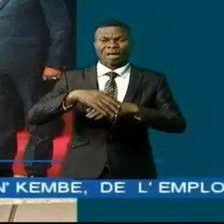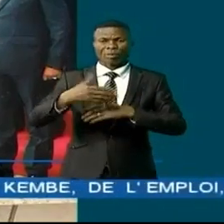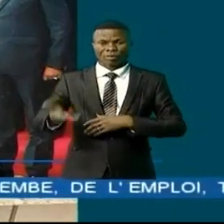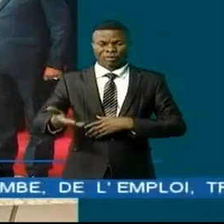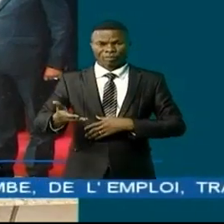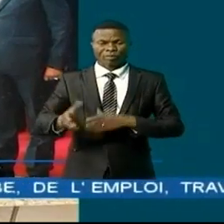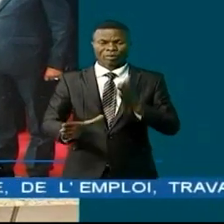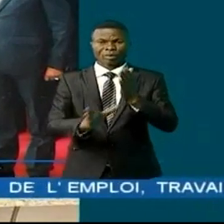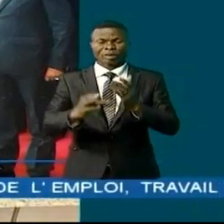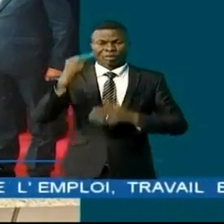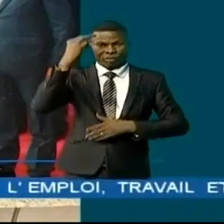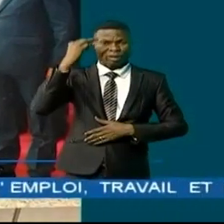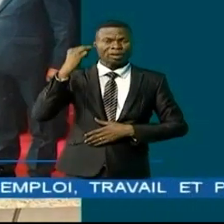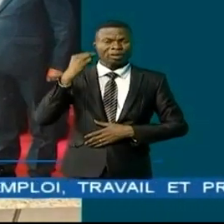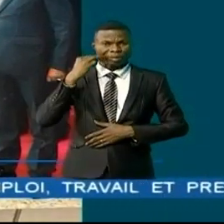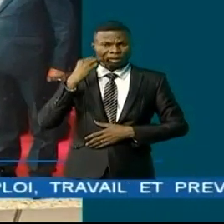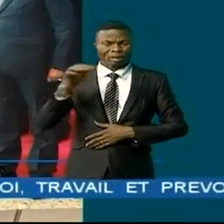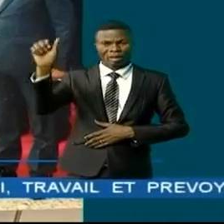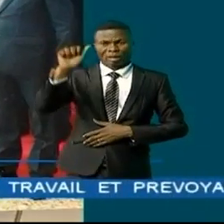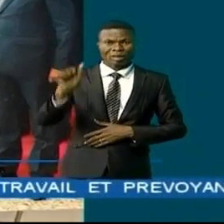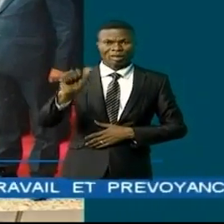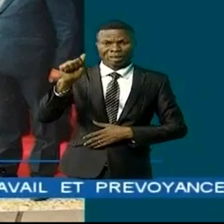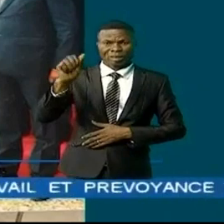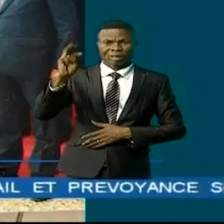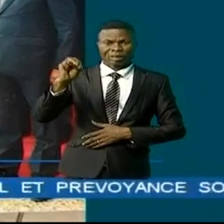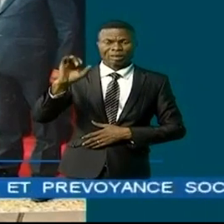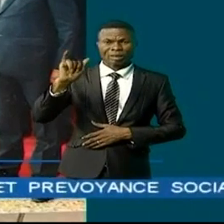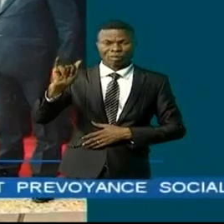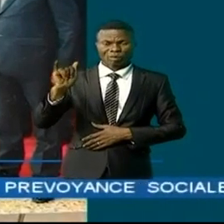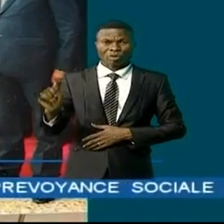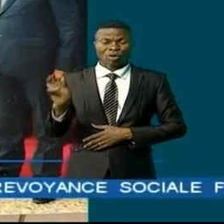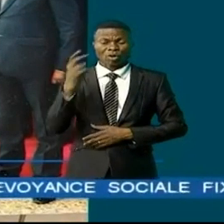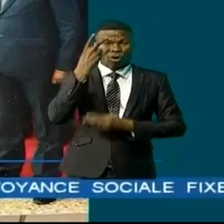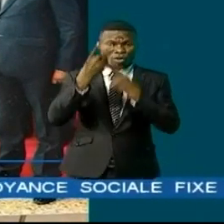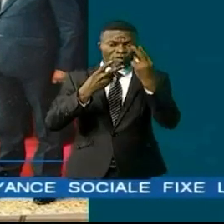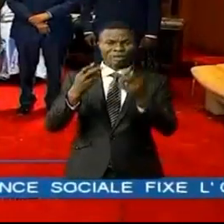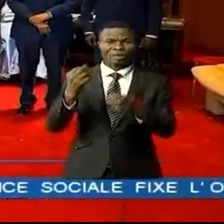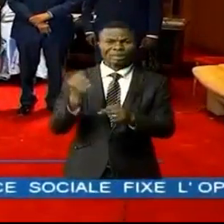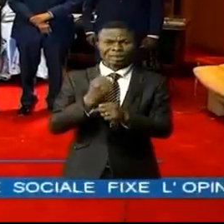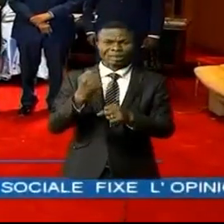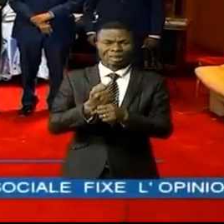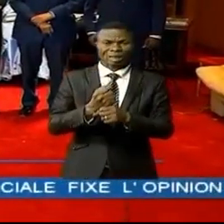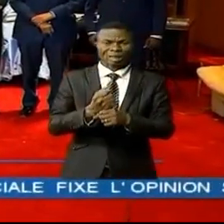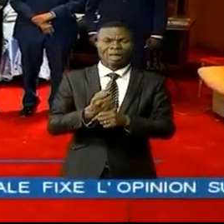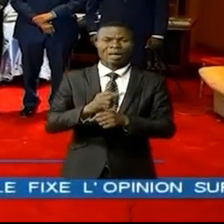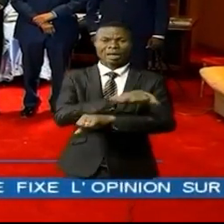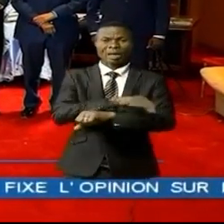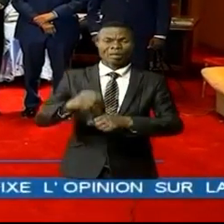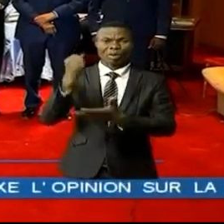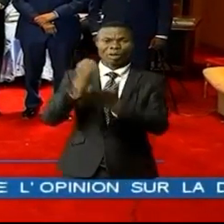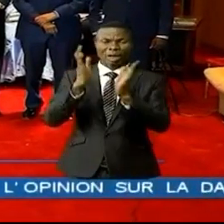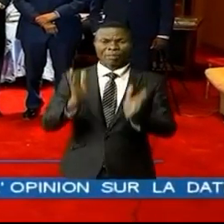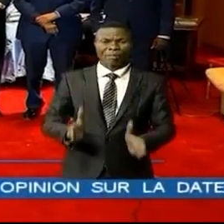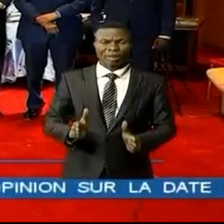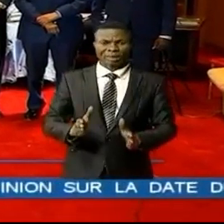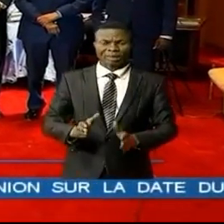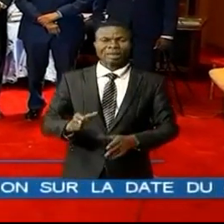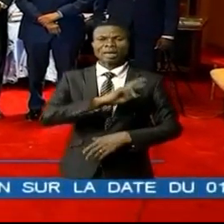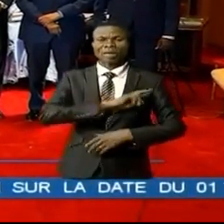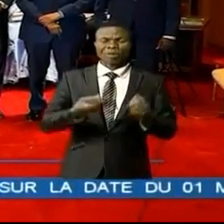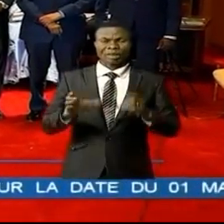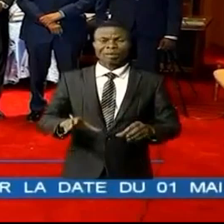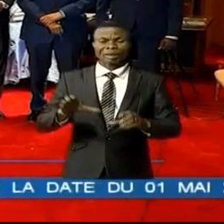le vice-ministre Sami Adubango a effectué une visite de travail à l'ambassade de la RDC à Douala, au